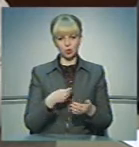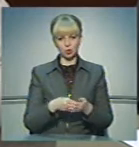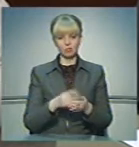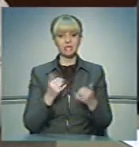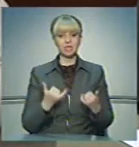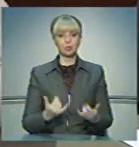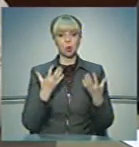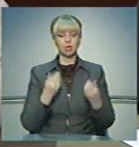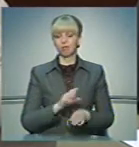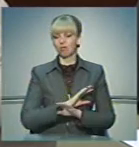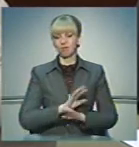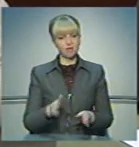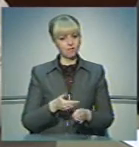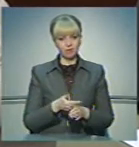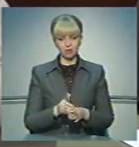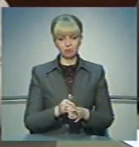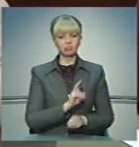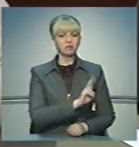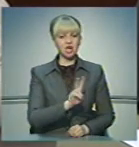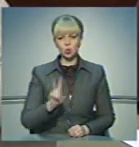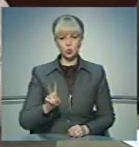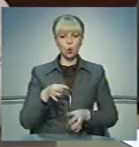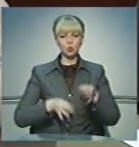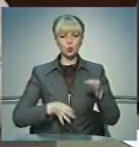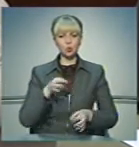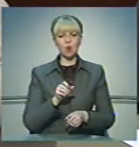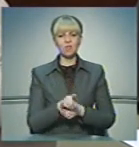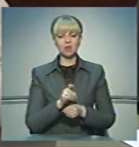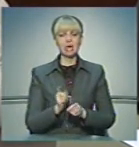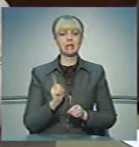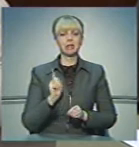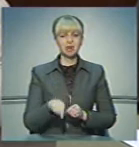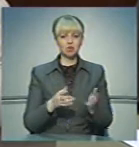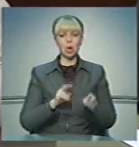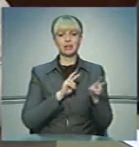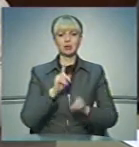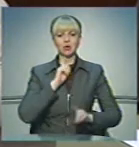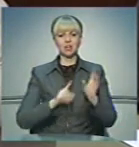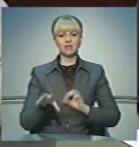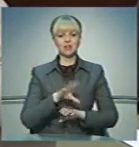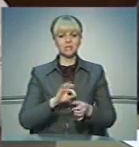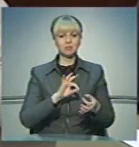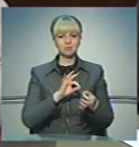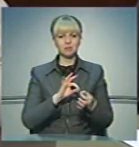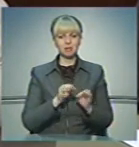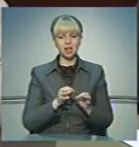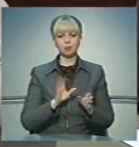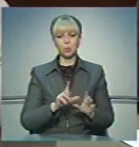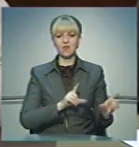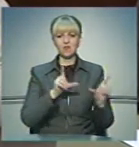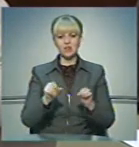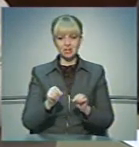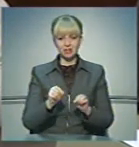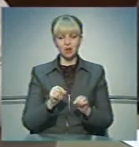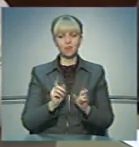на сьогоднішній день не виділені. Ніхто з судових виконавців, навіть якщо наглядова рада всім складом буде їх ненавидіти,